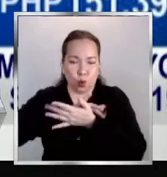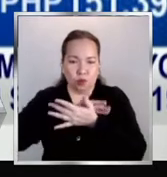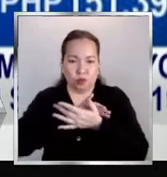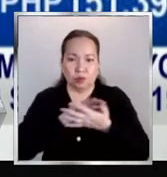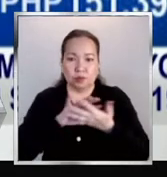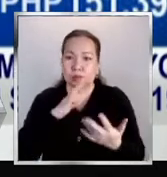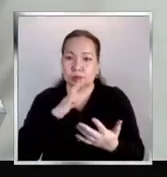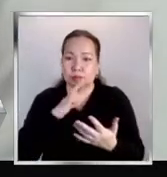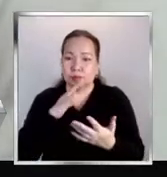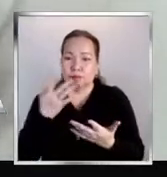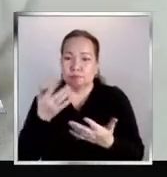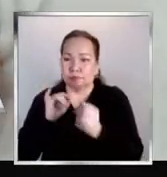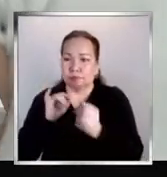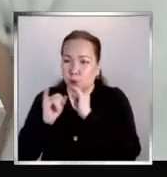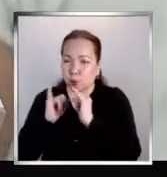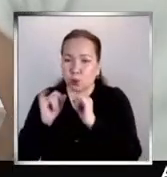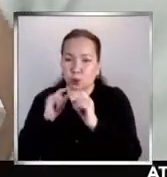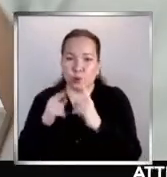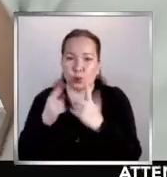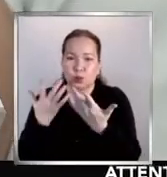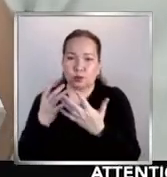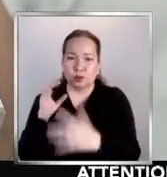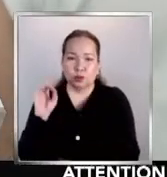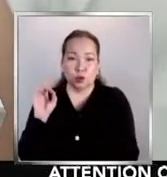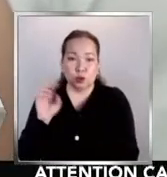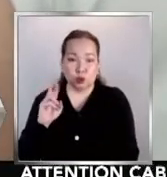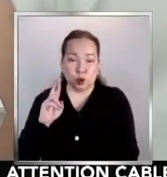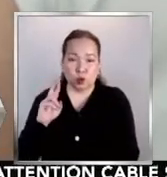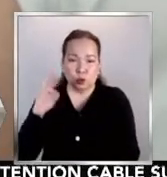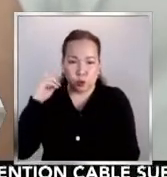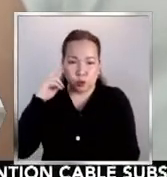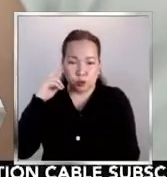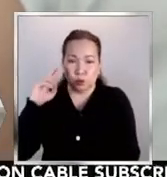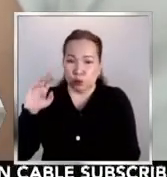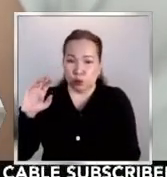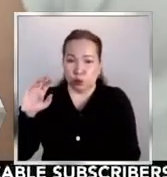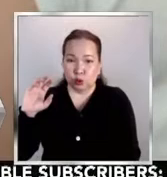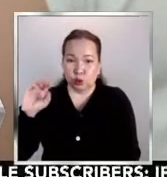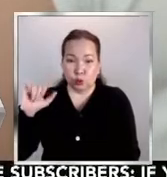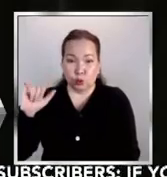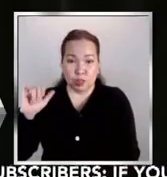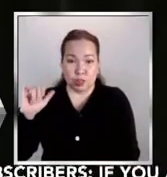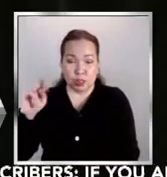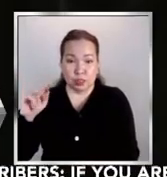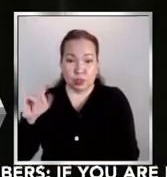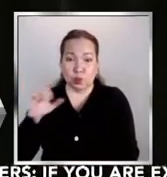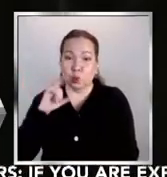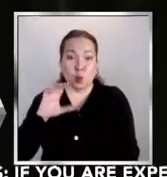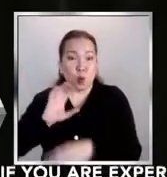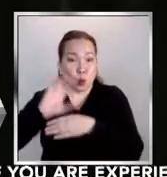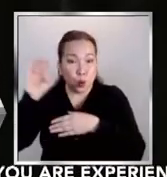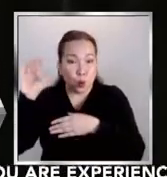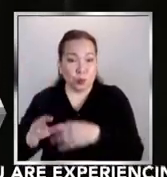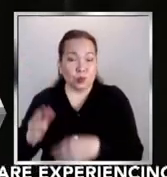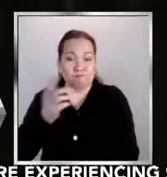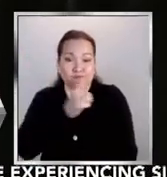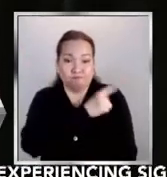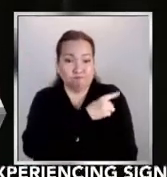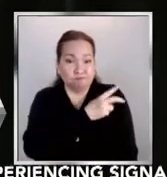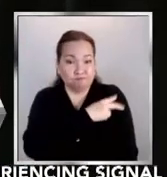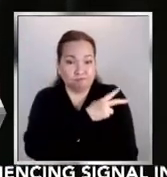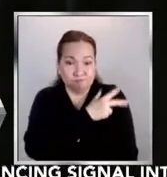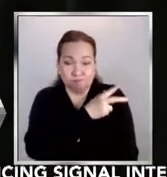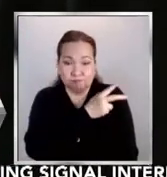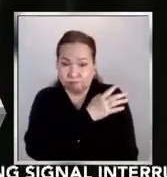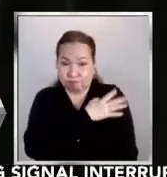disease expert Dr. Ron Jean Solante, sinabi niyang ang mga maituturing na fully vaccinated ay kung nabakunahan na